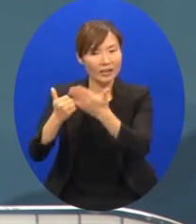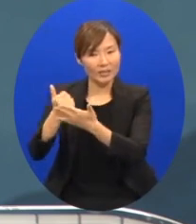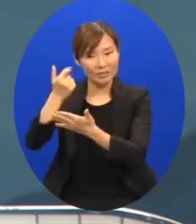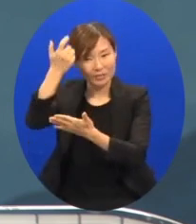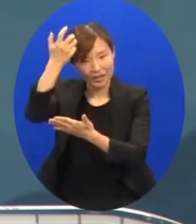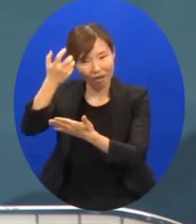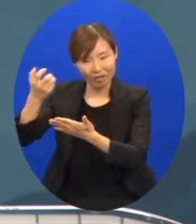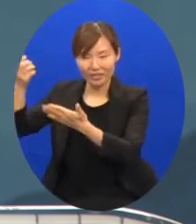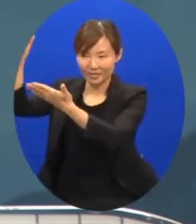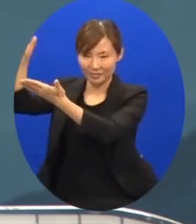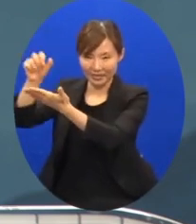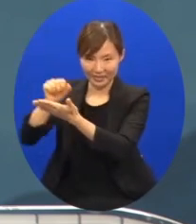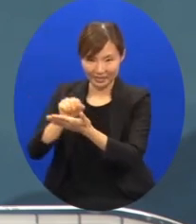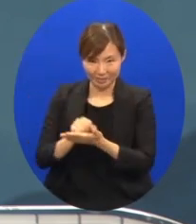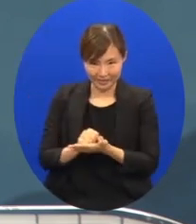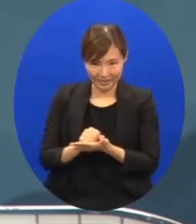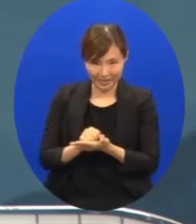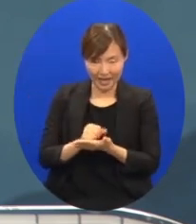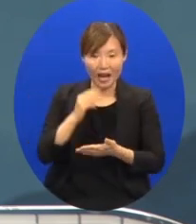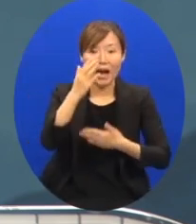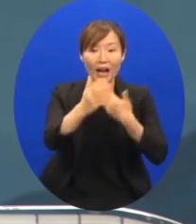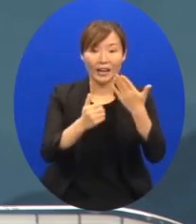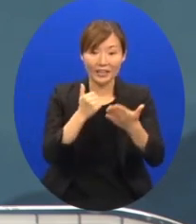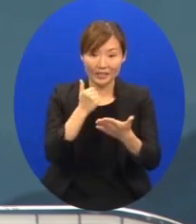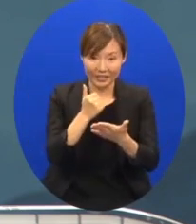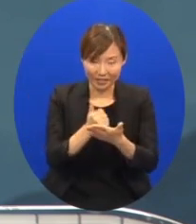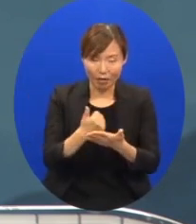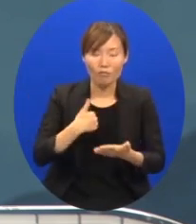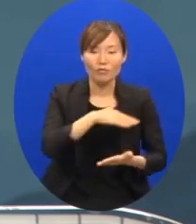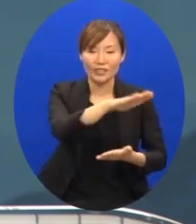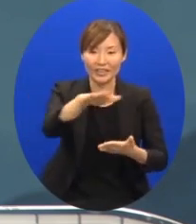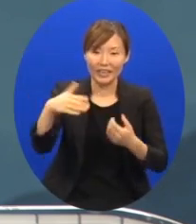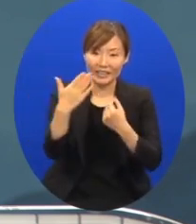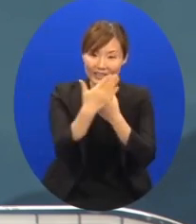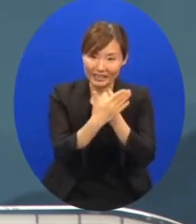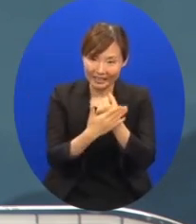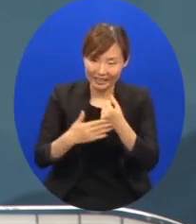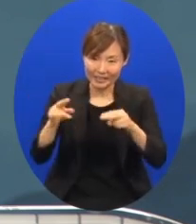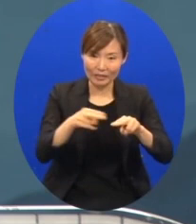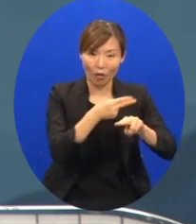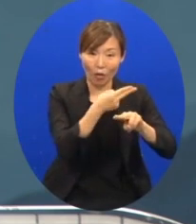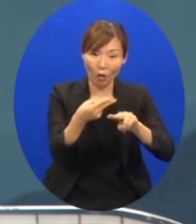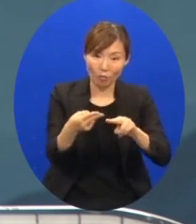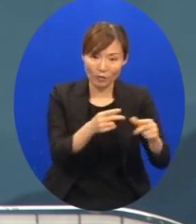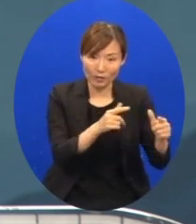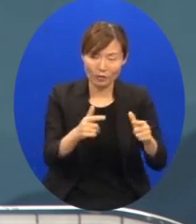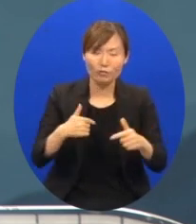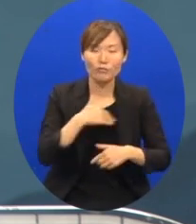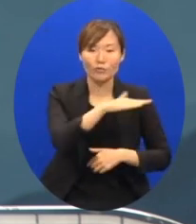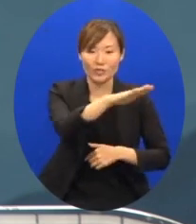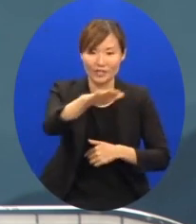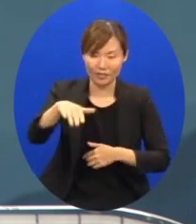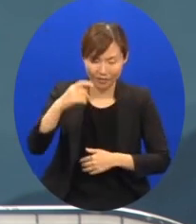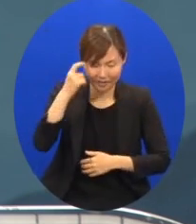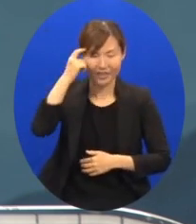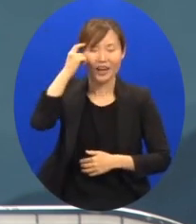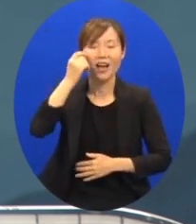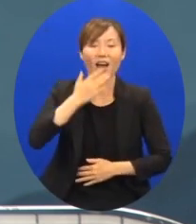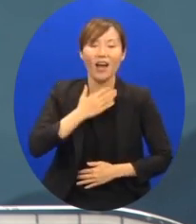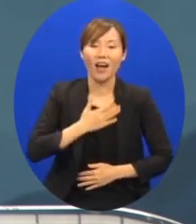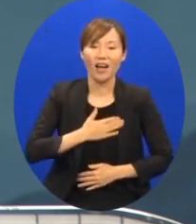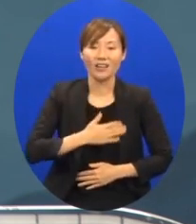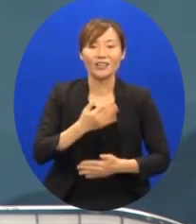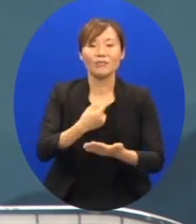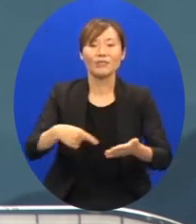받았습니다 그것은 하나님께서 우리에게 은혜로 주신 선물들을 우리로 하여금 깨달아 알게